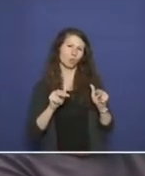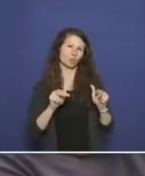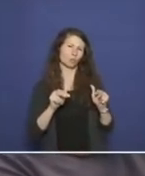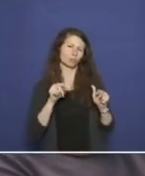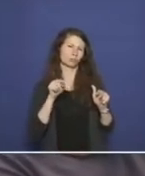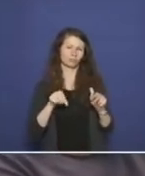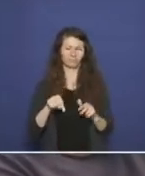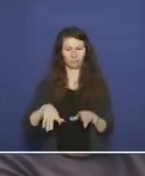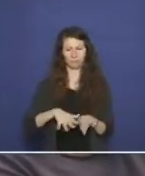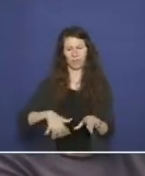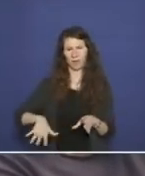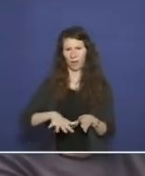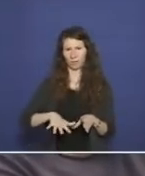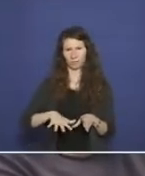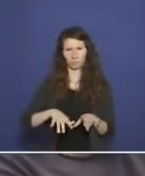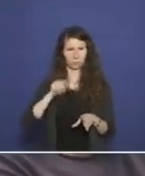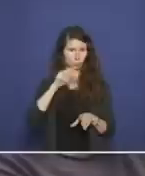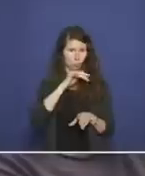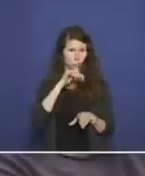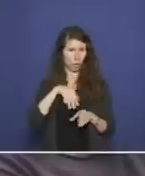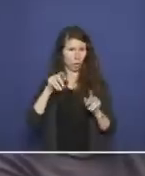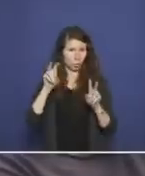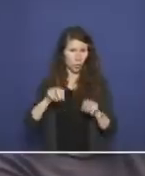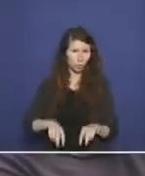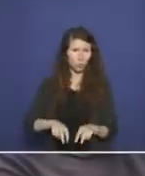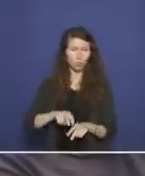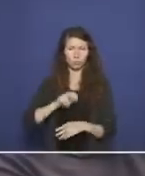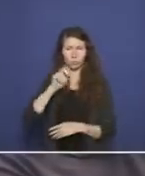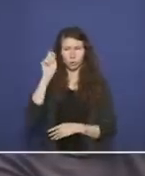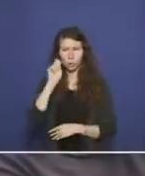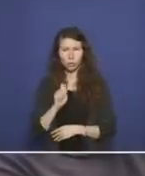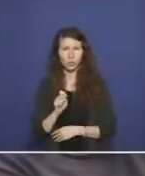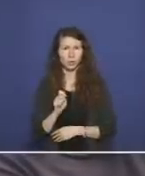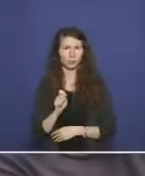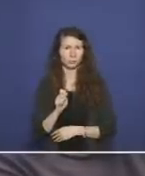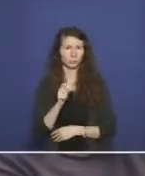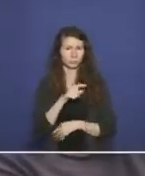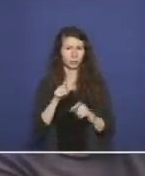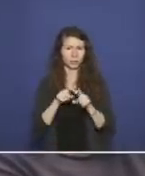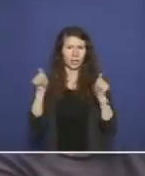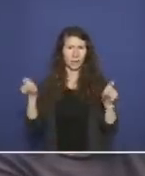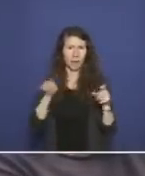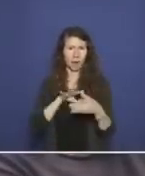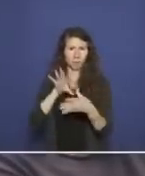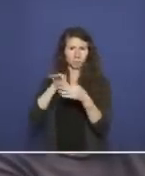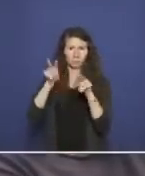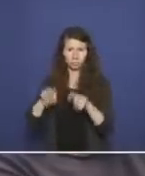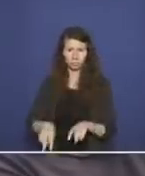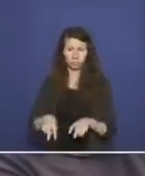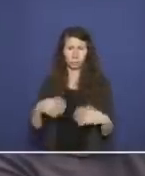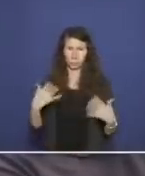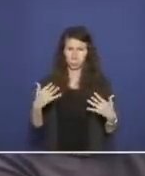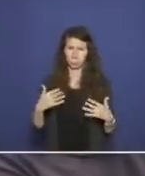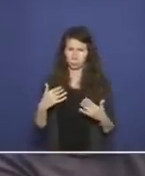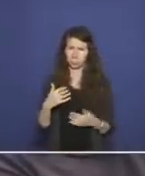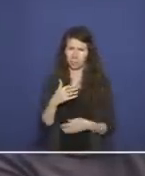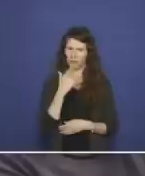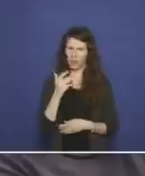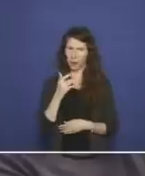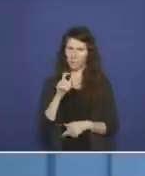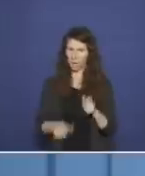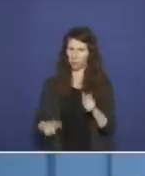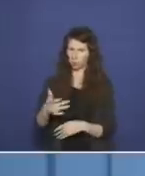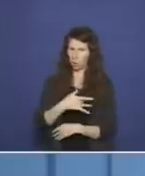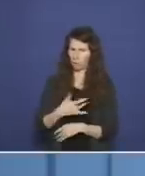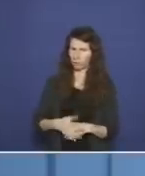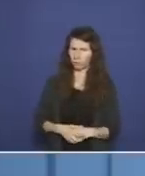Feld irgendwelche Untersuchungen hat, Studien, ob sie sich damit befasst mit diesem Thema, das ja doch viele Menschen betrifft? Danke.